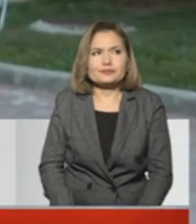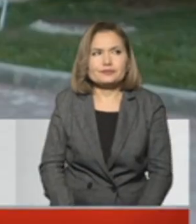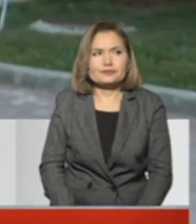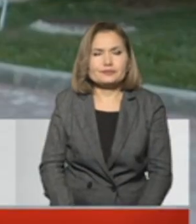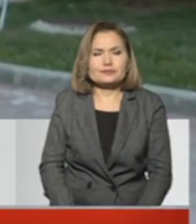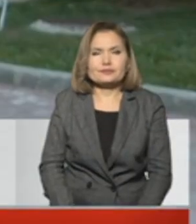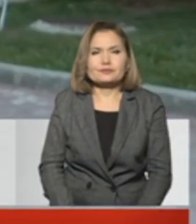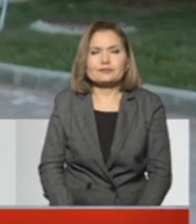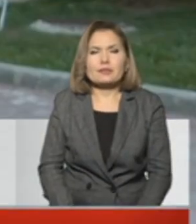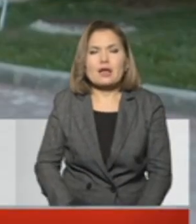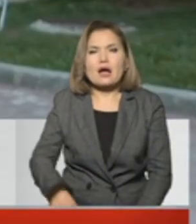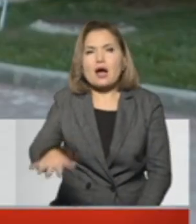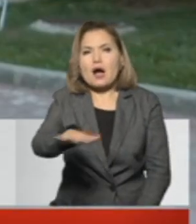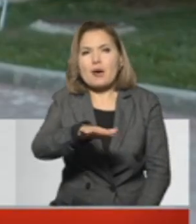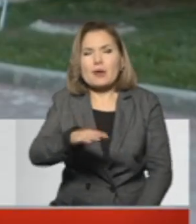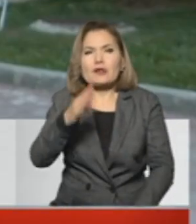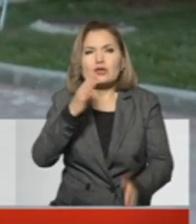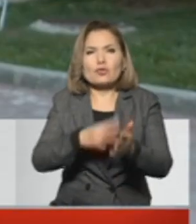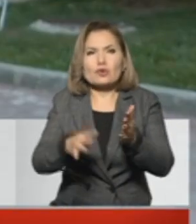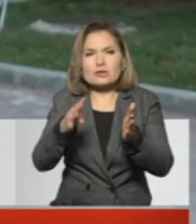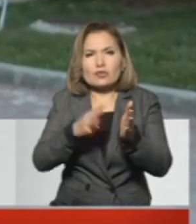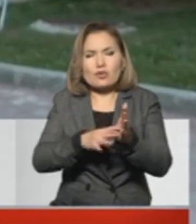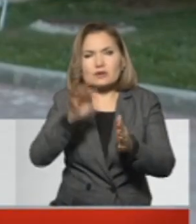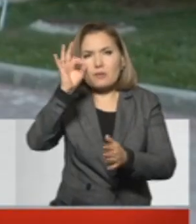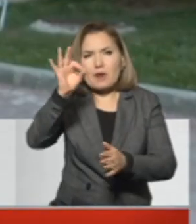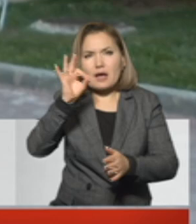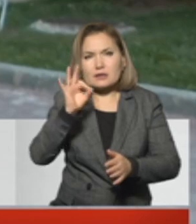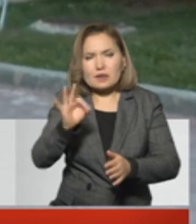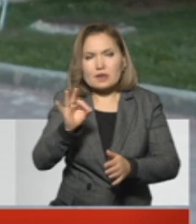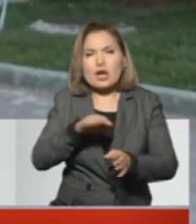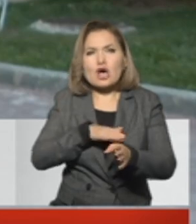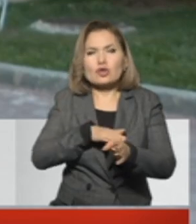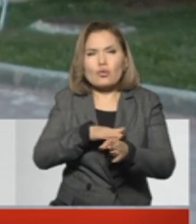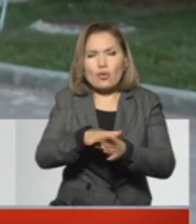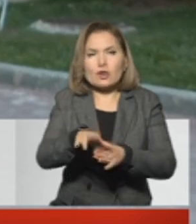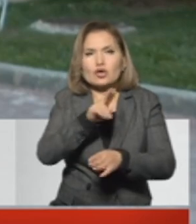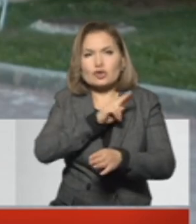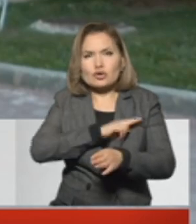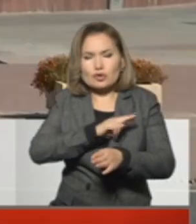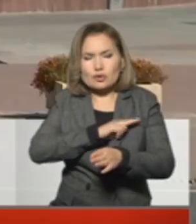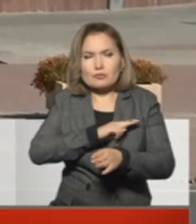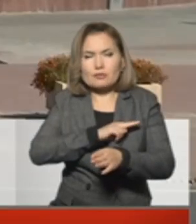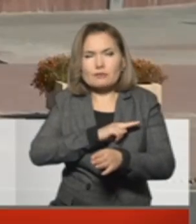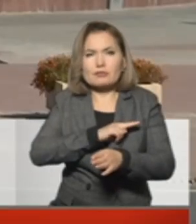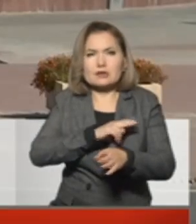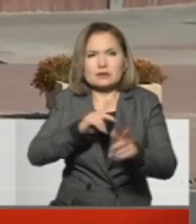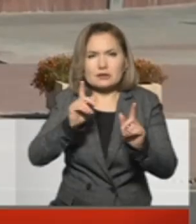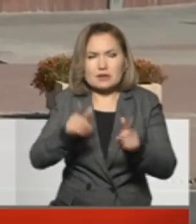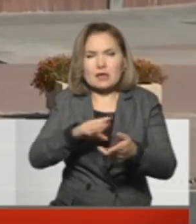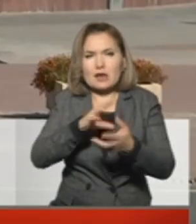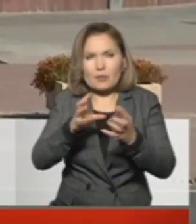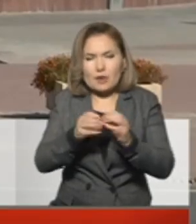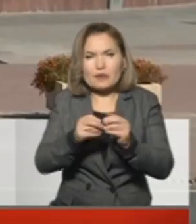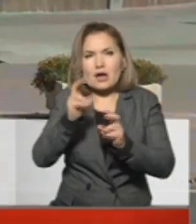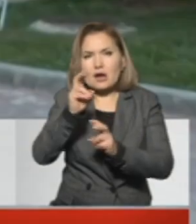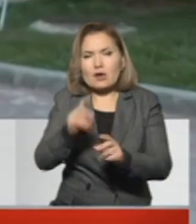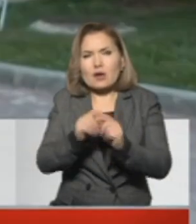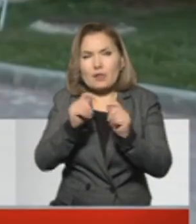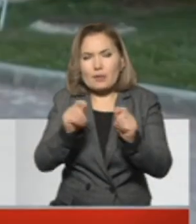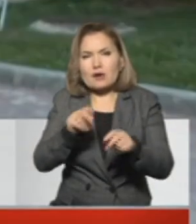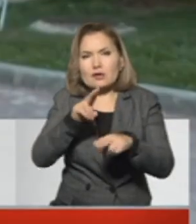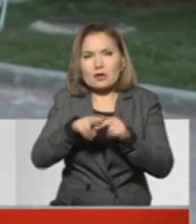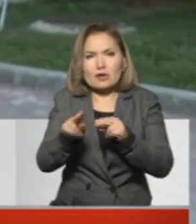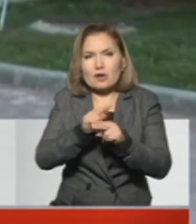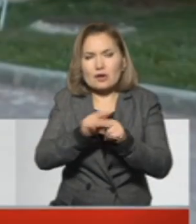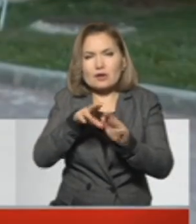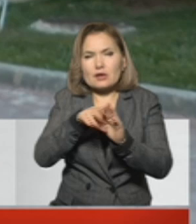Жеті индустриялық аймақ 99%-ға толыққан. Қазір жерді жобалау жұмыстары аяқталған соң